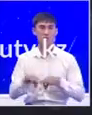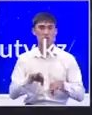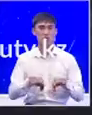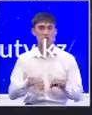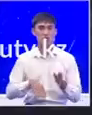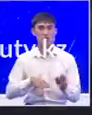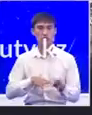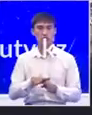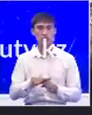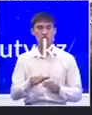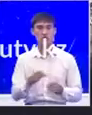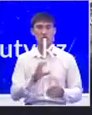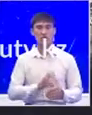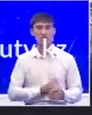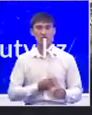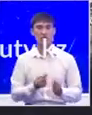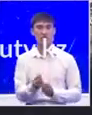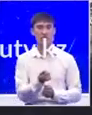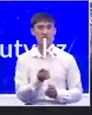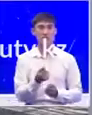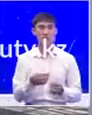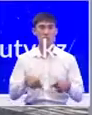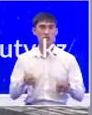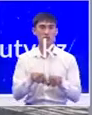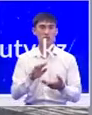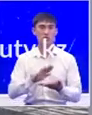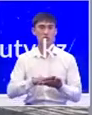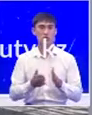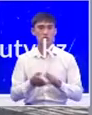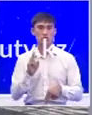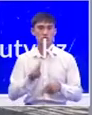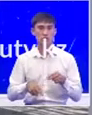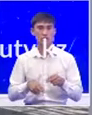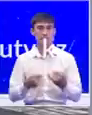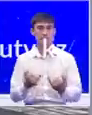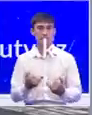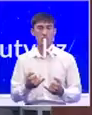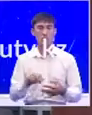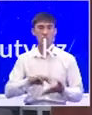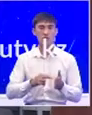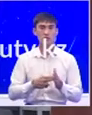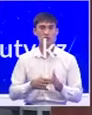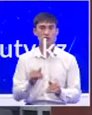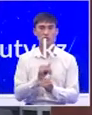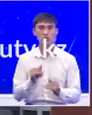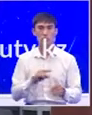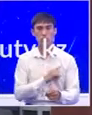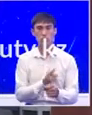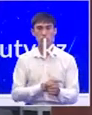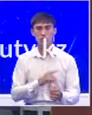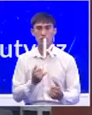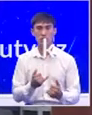осуществляется с помощью частных инвестиций. Сейчас на объекте проводятся заключительные коммуникационные работы. Планируется, что функционировать в полную силу